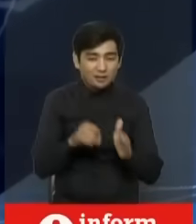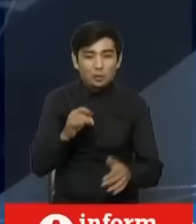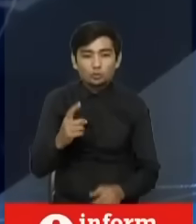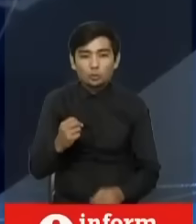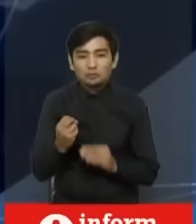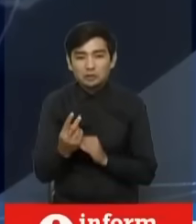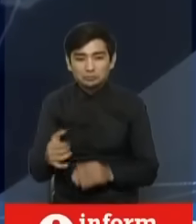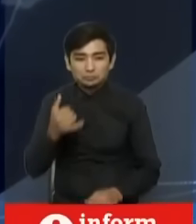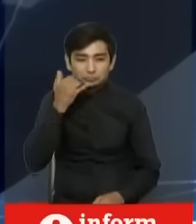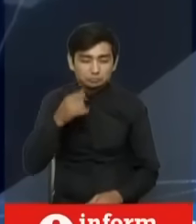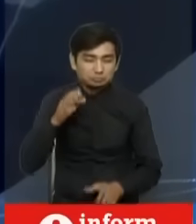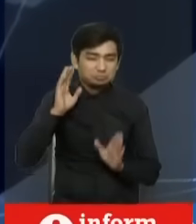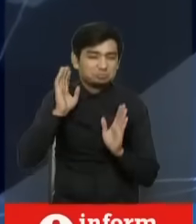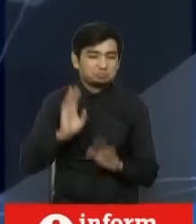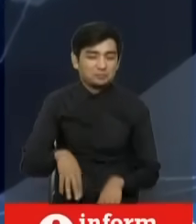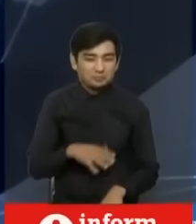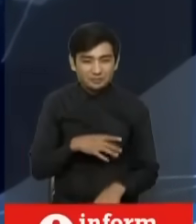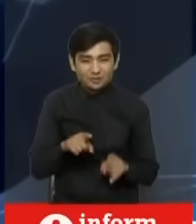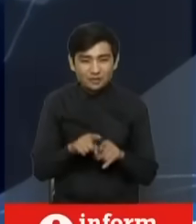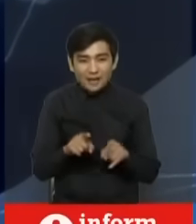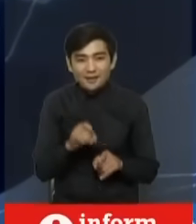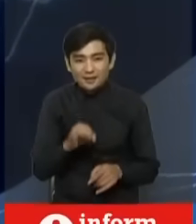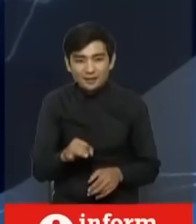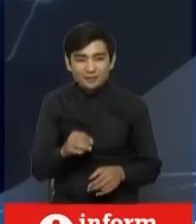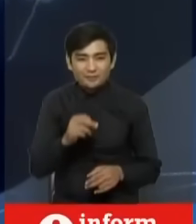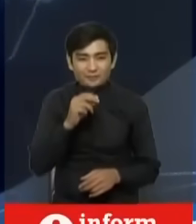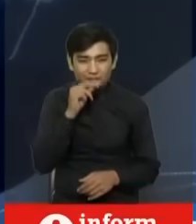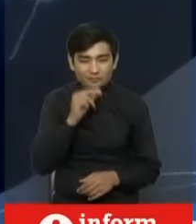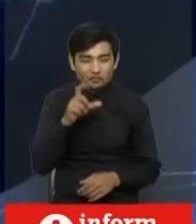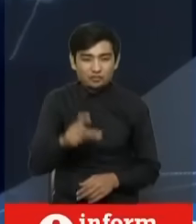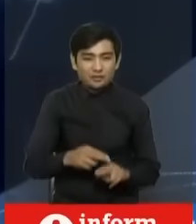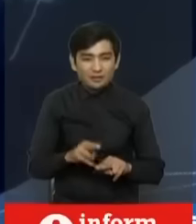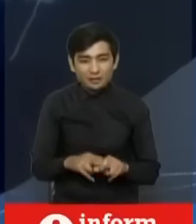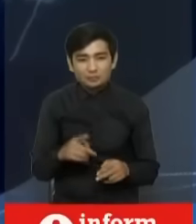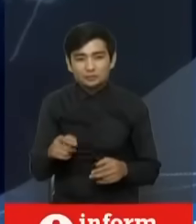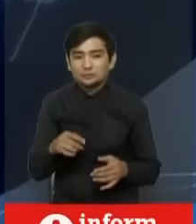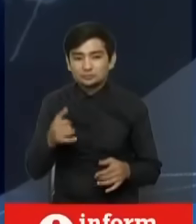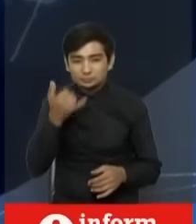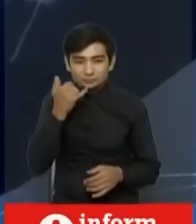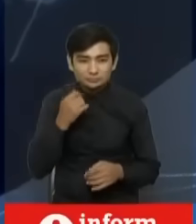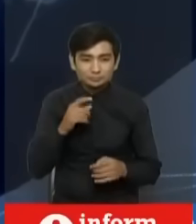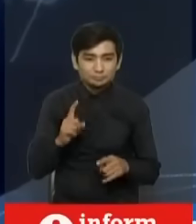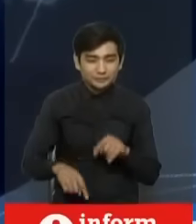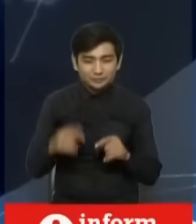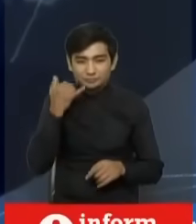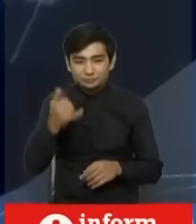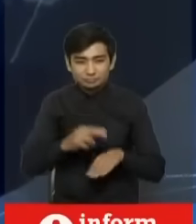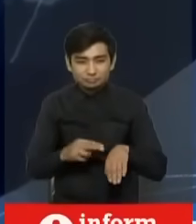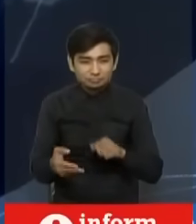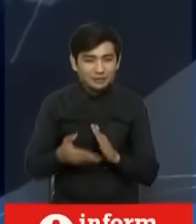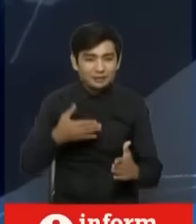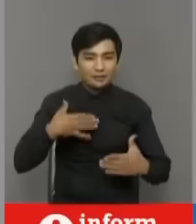112 не придал этому значения. Как подсудимый объяснил бездействие и о чем просят родные погибшей, расскажет Эльмира